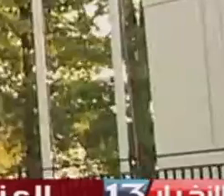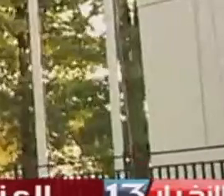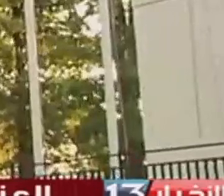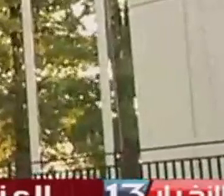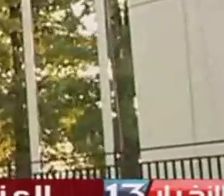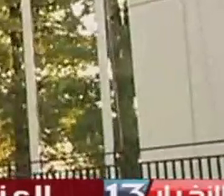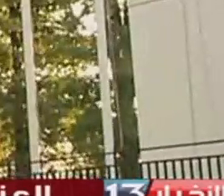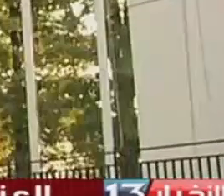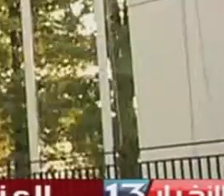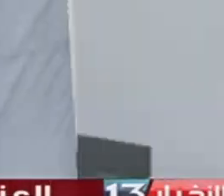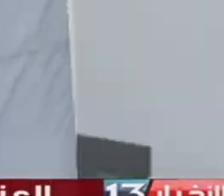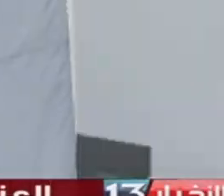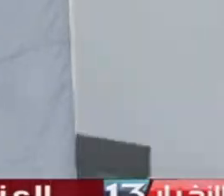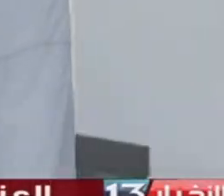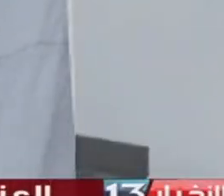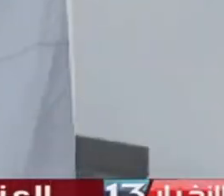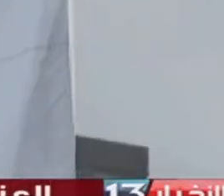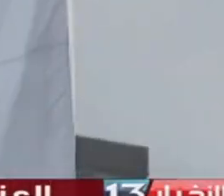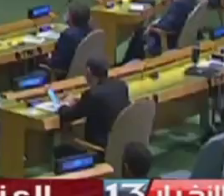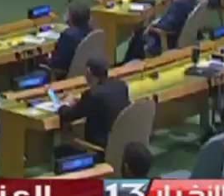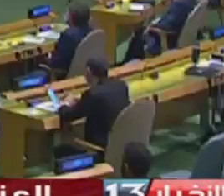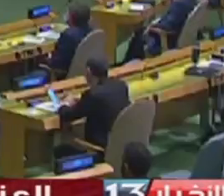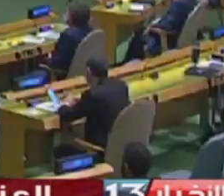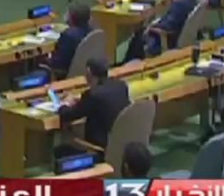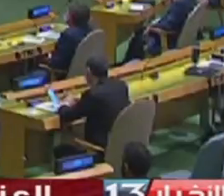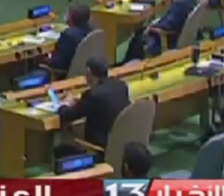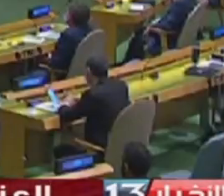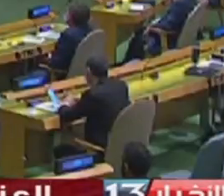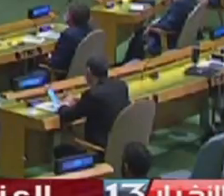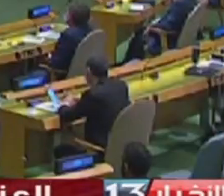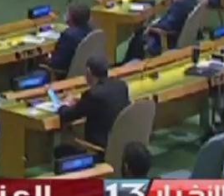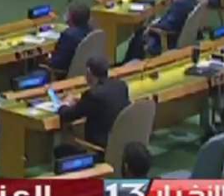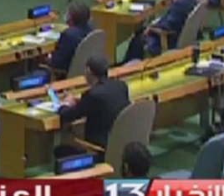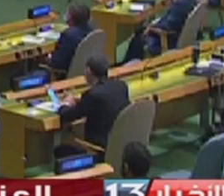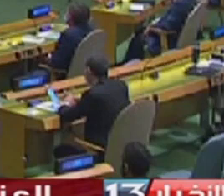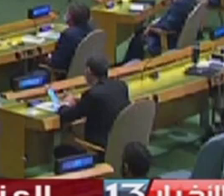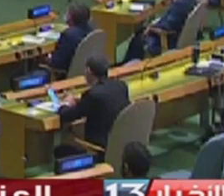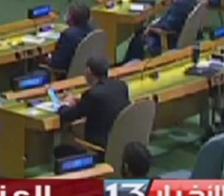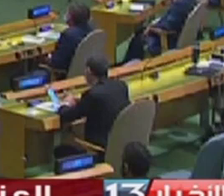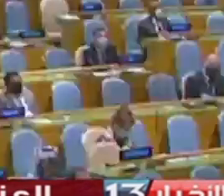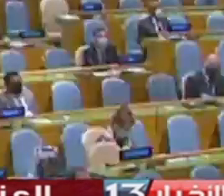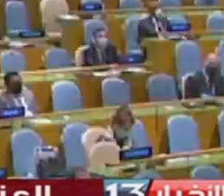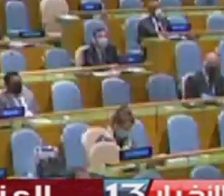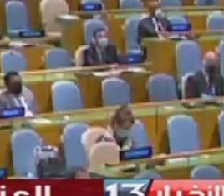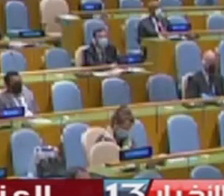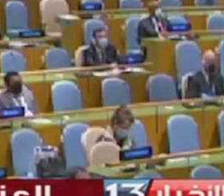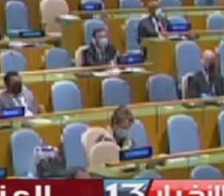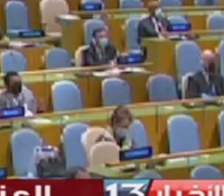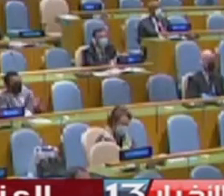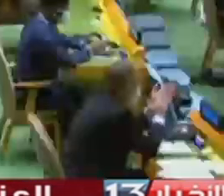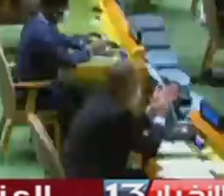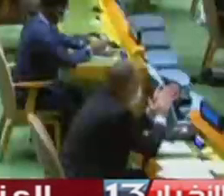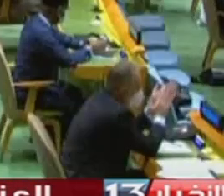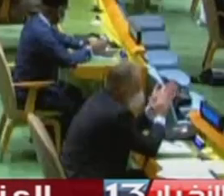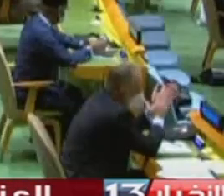افتتاح جلسه الجمعيه العامه للامم المتحده عن بعدو جائحه كورونا وتداعياتها من اهم الملفات المطروحه